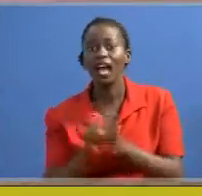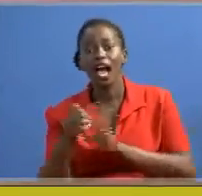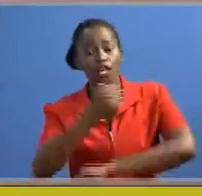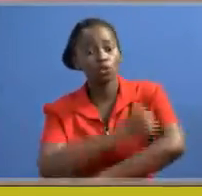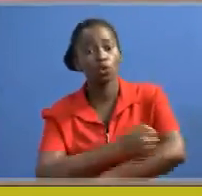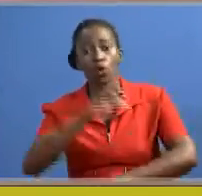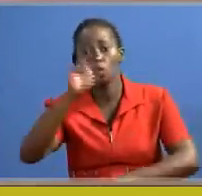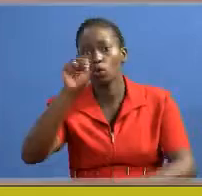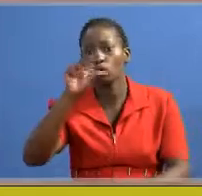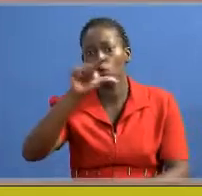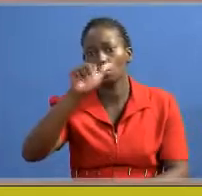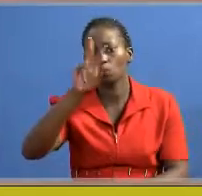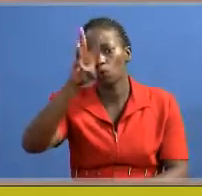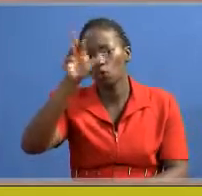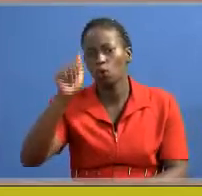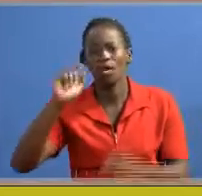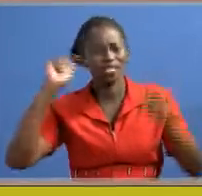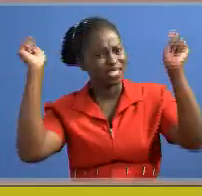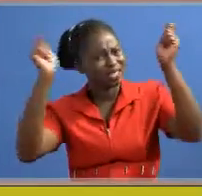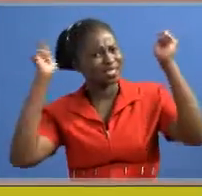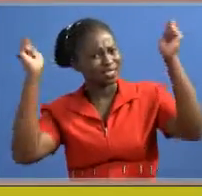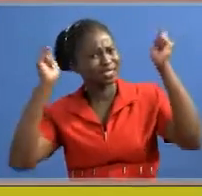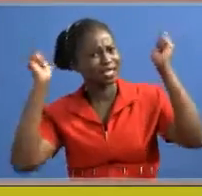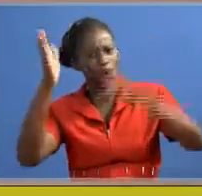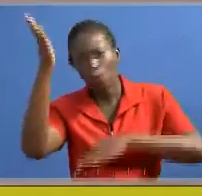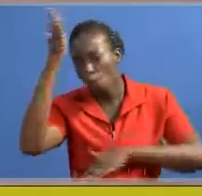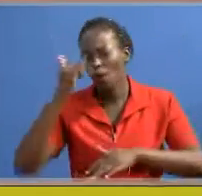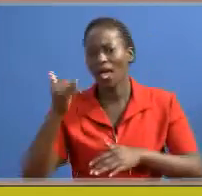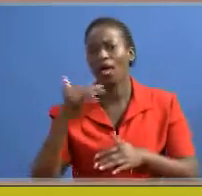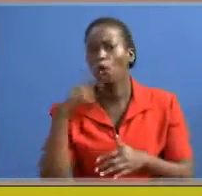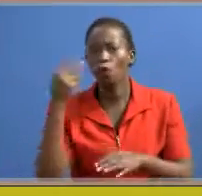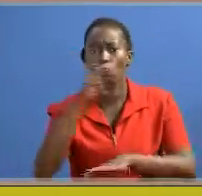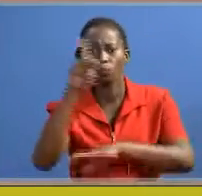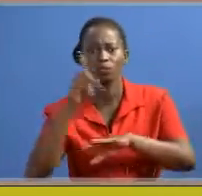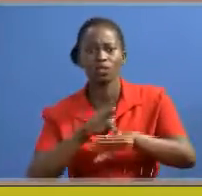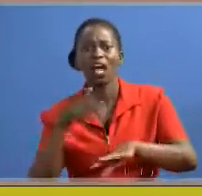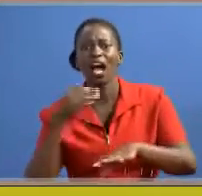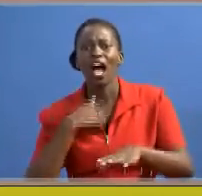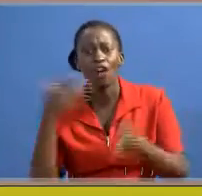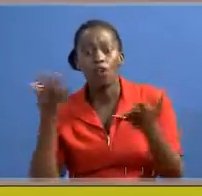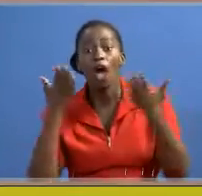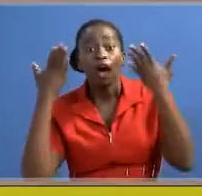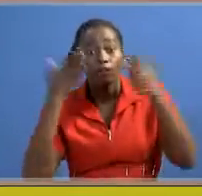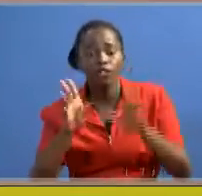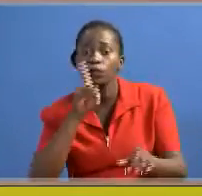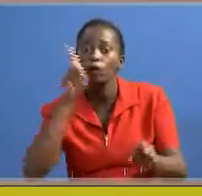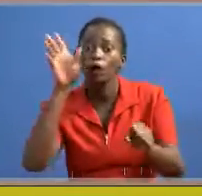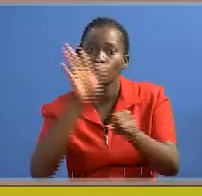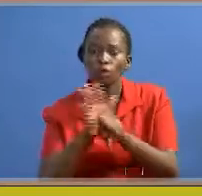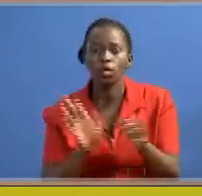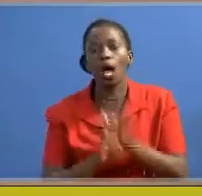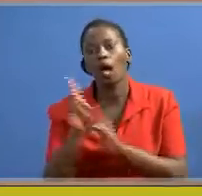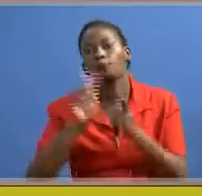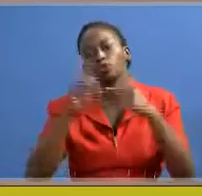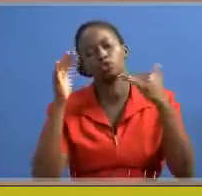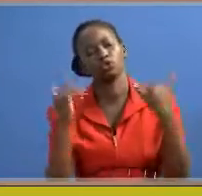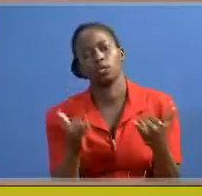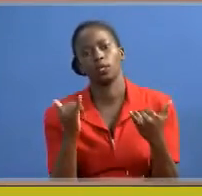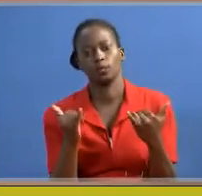Ngwata wameandamana hii leo kisa na maana mwalimu mkuu hajakuwa akitekeleza wajibu wake ipasavyo.